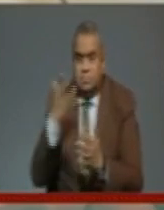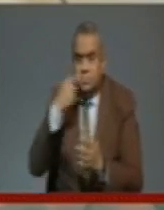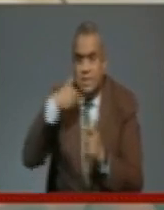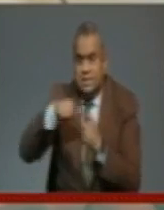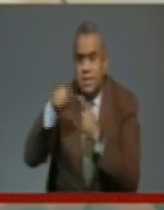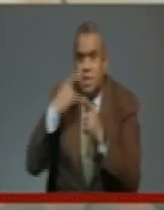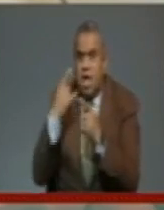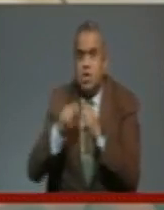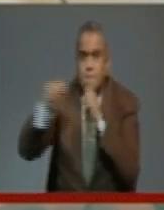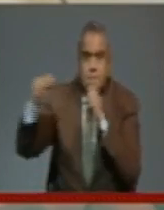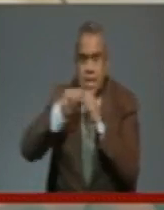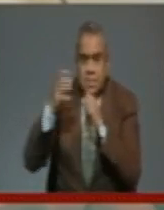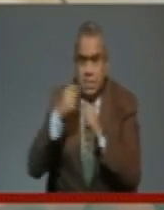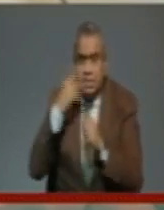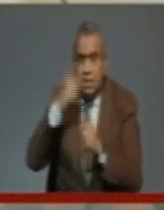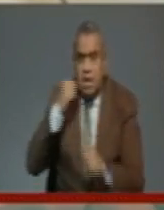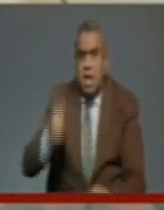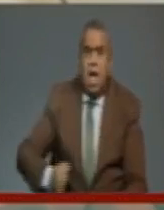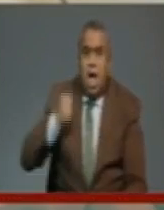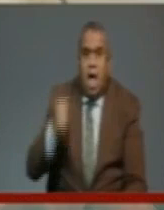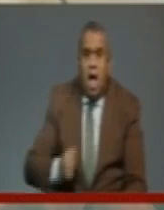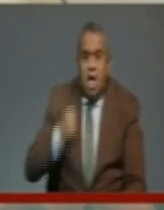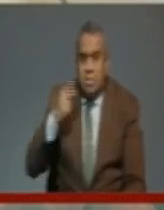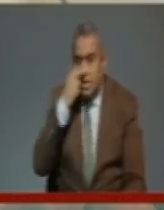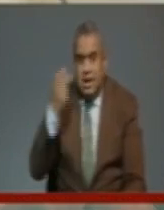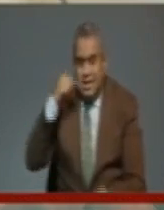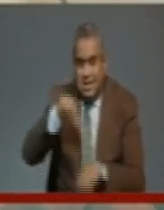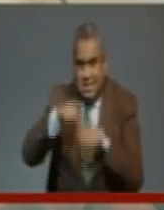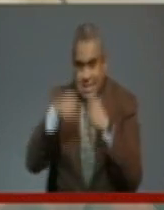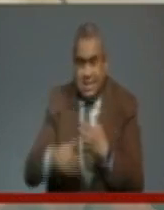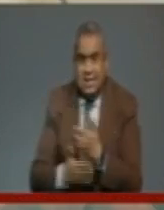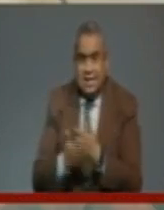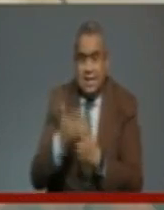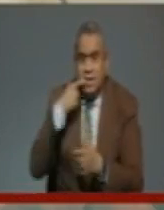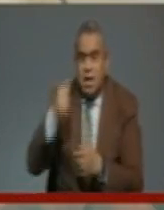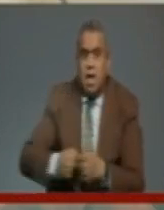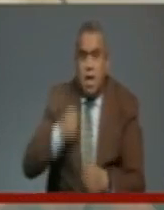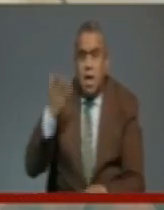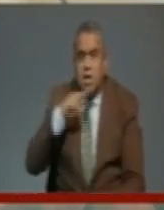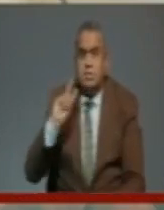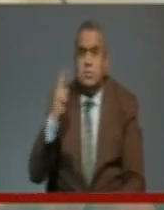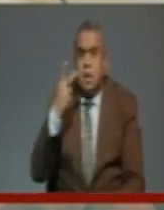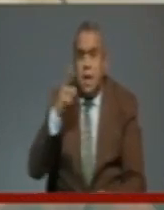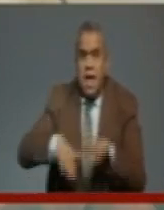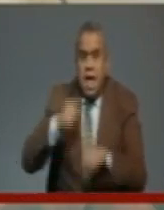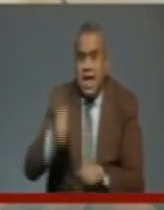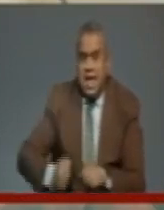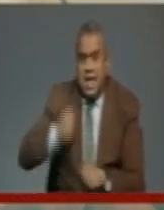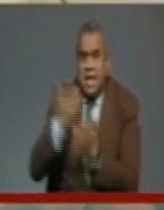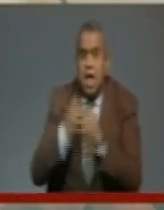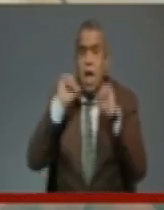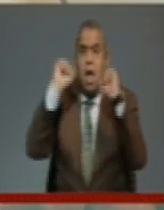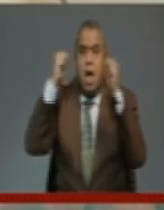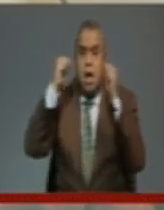مربع. السكك الحديدية كان في خط سكك حديد ديزل، دلوقتي بندخل 17 كيلو سكك حديد كهرباء عشان يبقى فيه ديزل